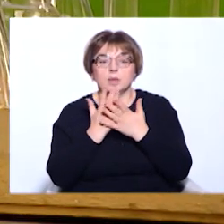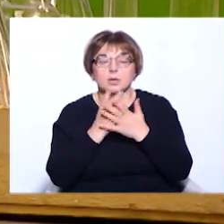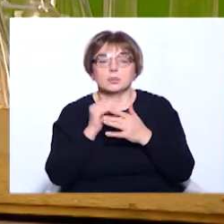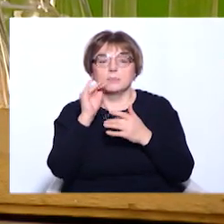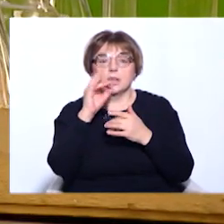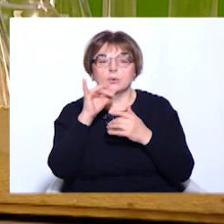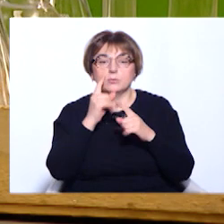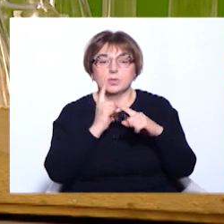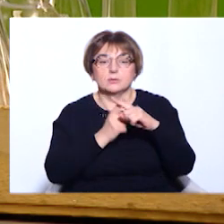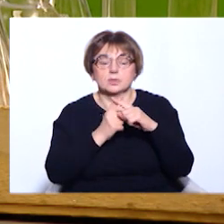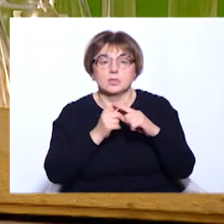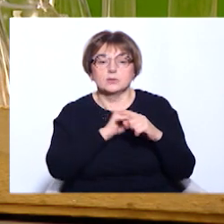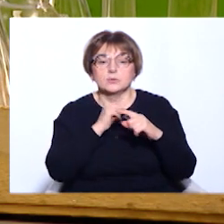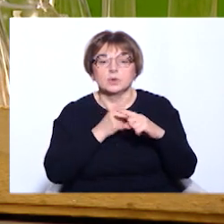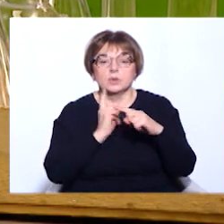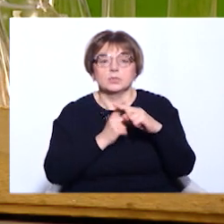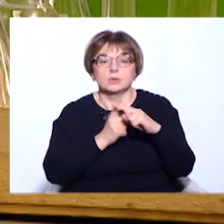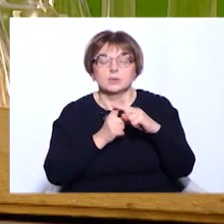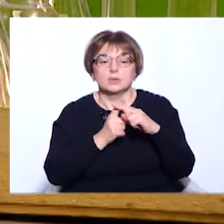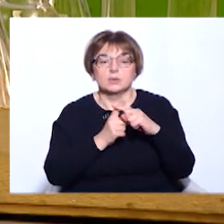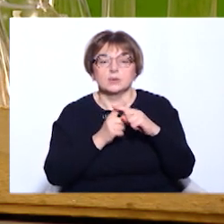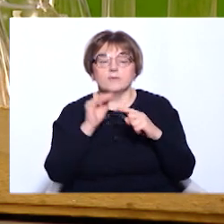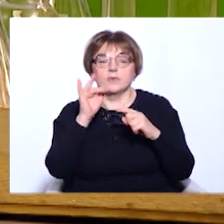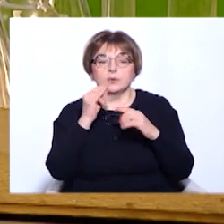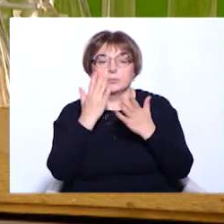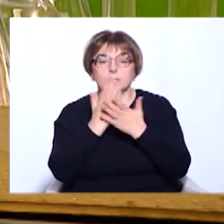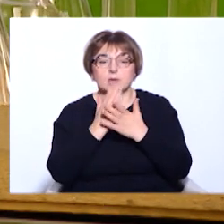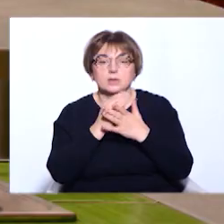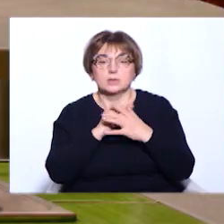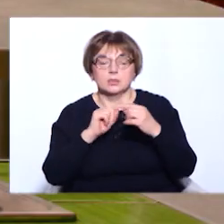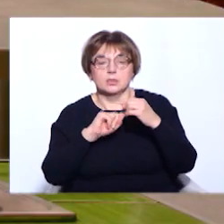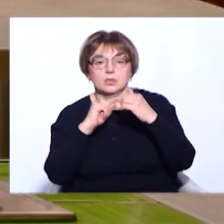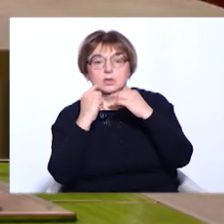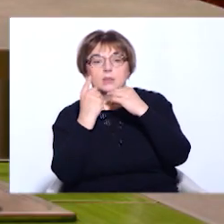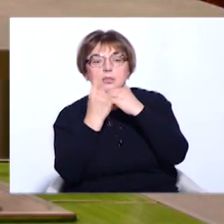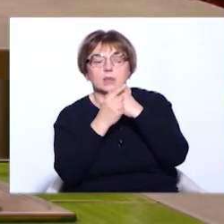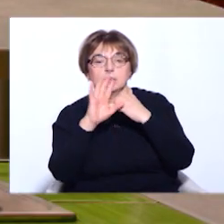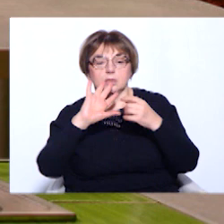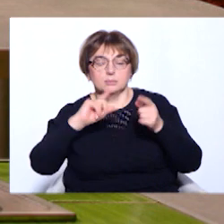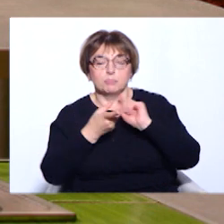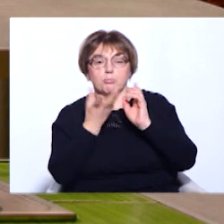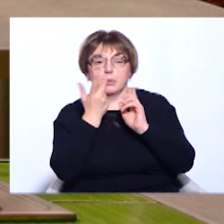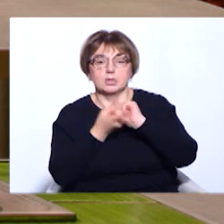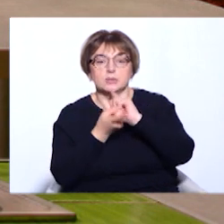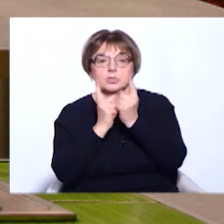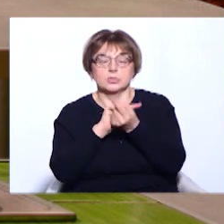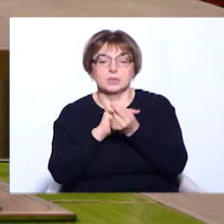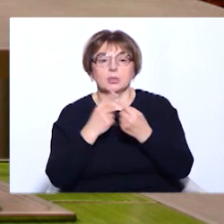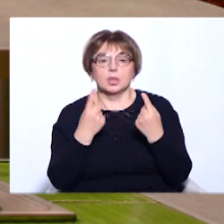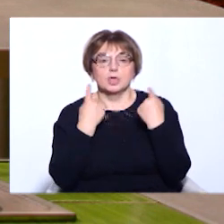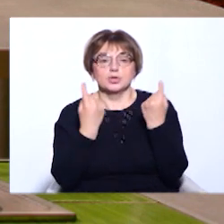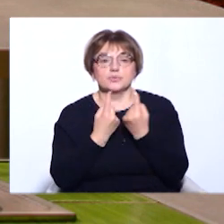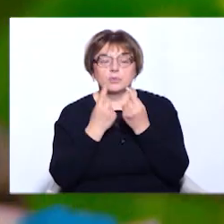ფერუმი, მეტალური რკინა, რომელიც არის ფერუმი, გარედან მოსპილენძდა. ანუ წავიდა